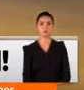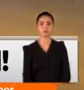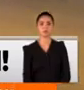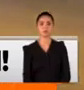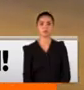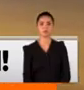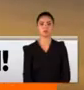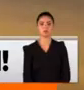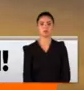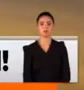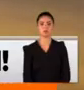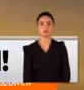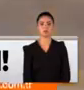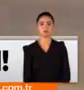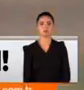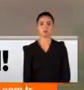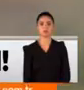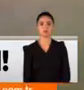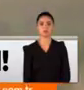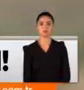bir arızalanıyor.